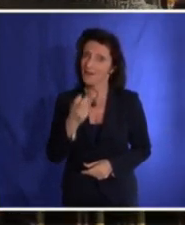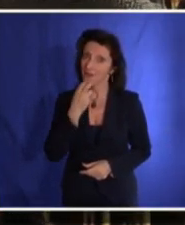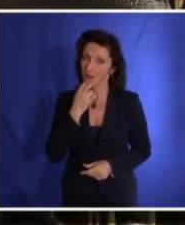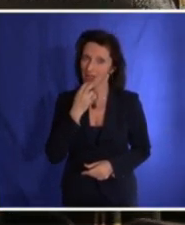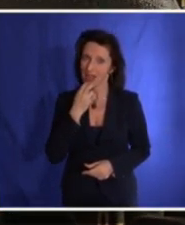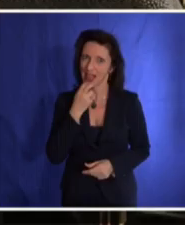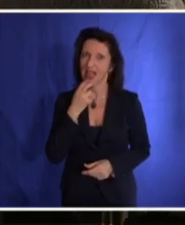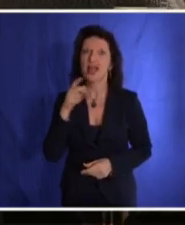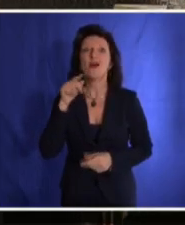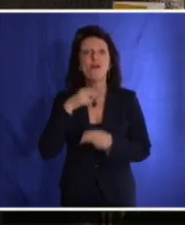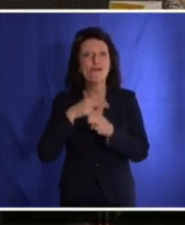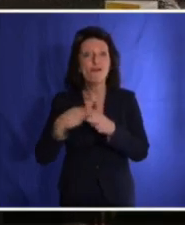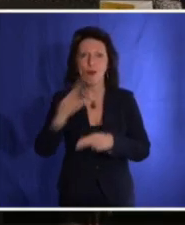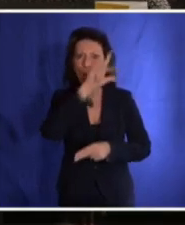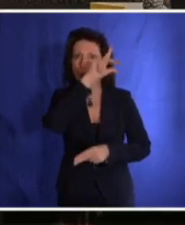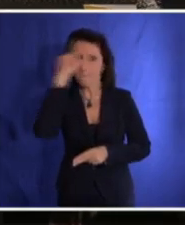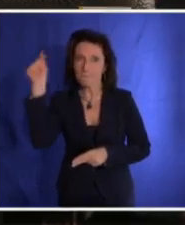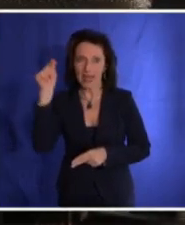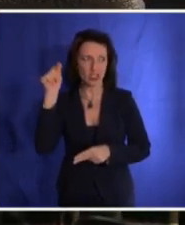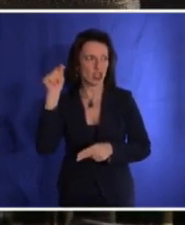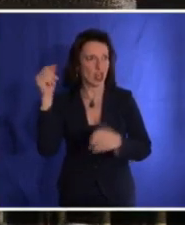diese breite Mitte sind.